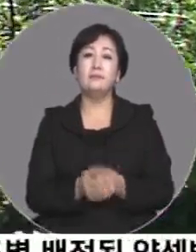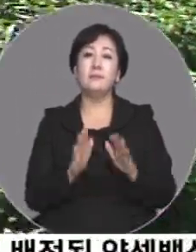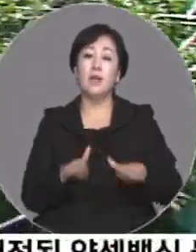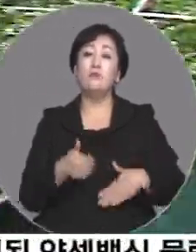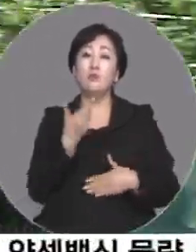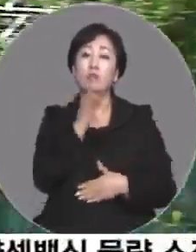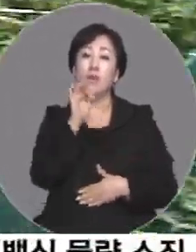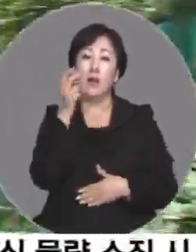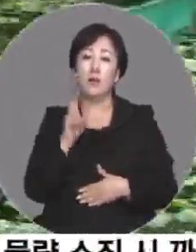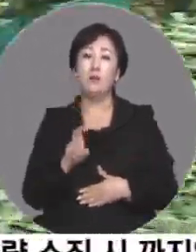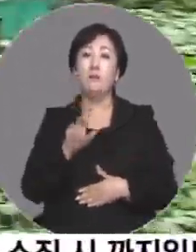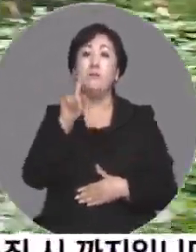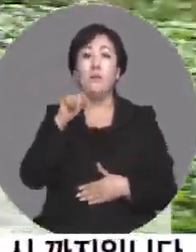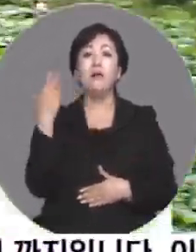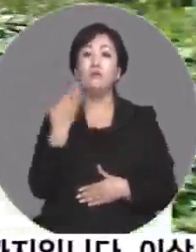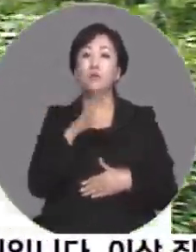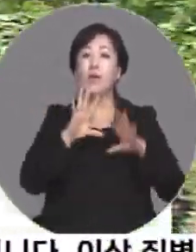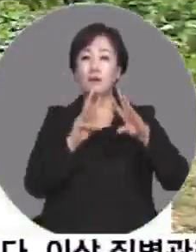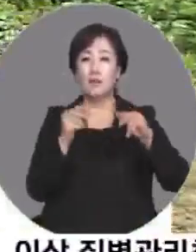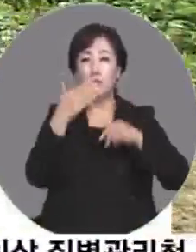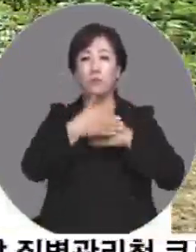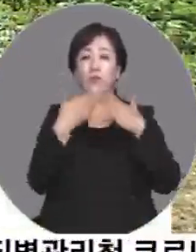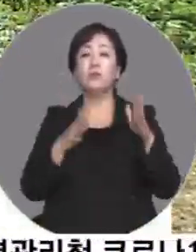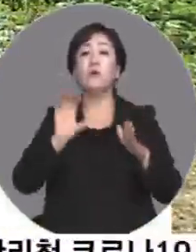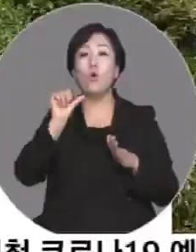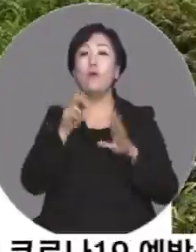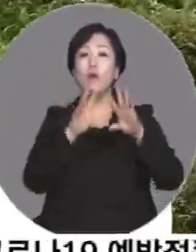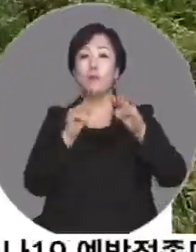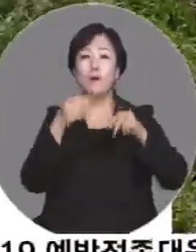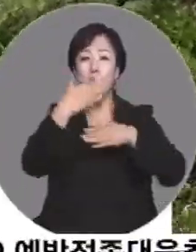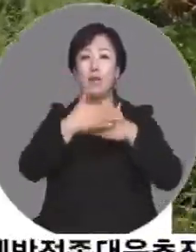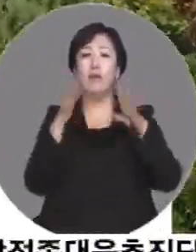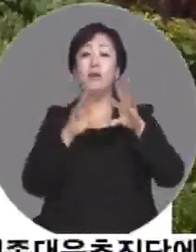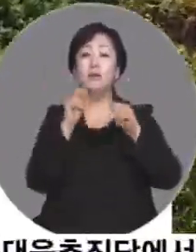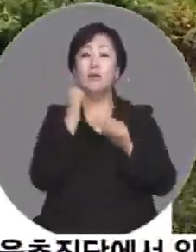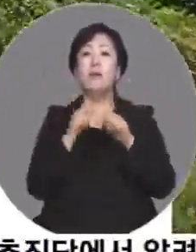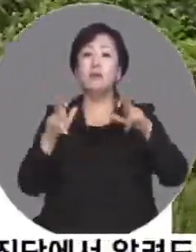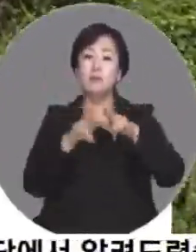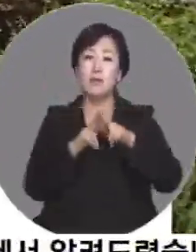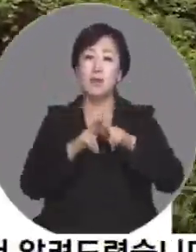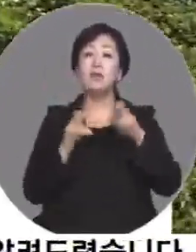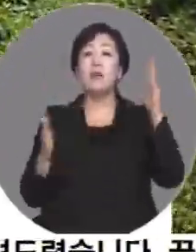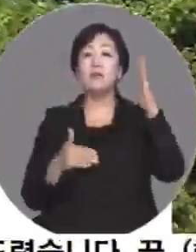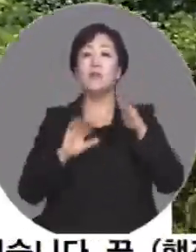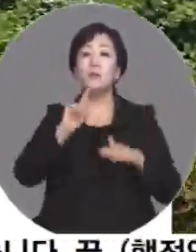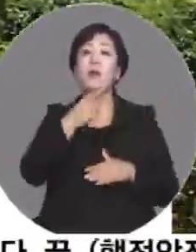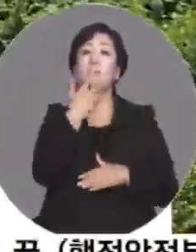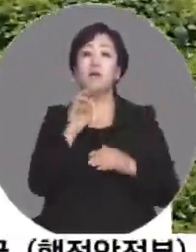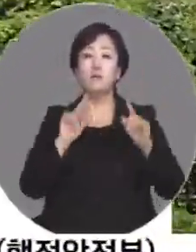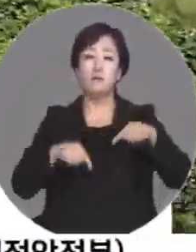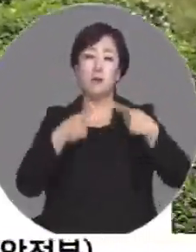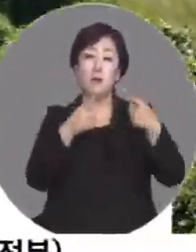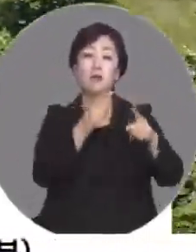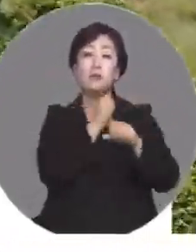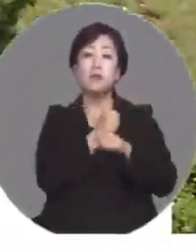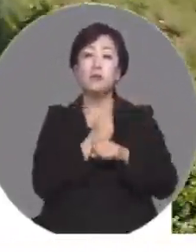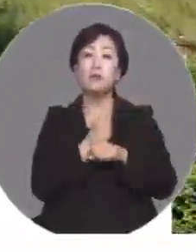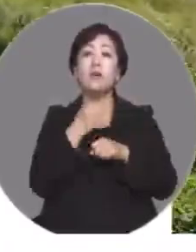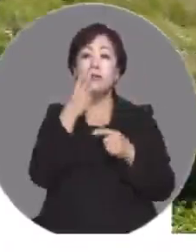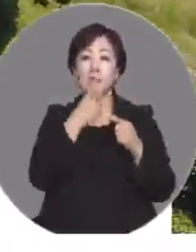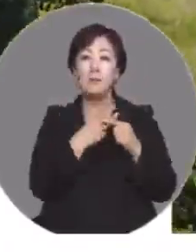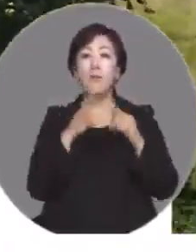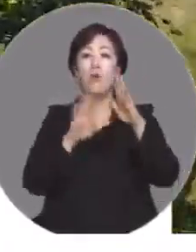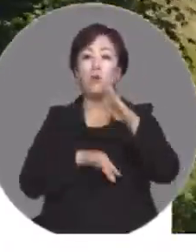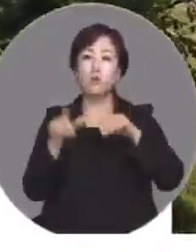남구 야음동의 1만 900여 제곱미터 500평 규모의 땅. 장애인 학생 180여 명을 수용할 수 있는